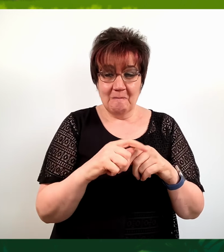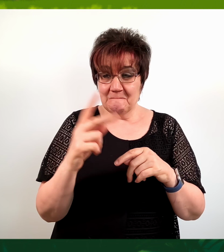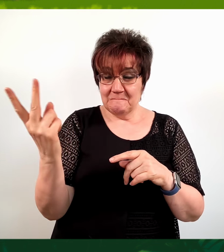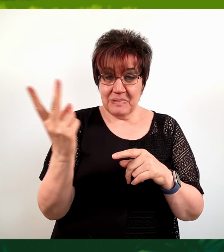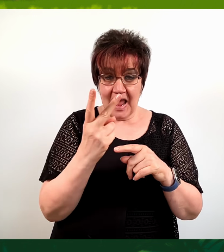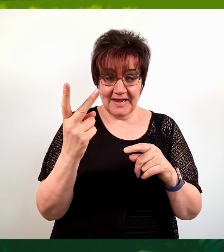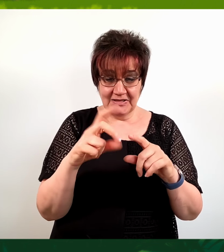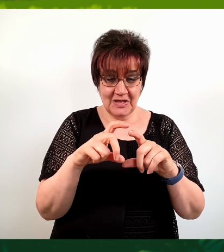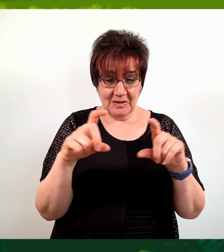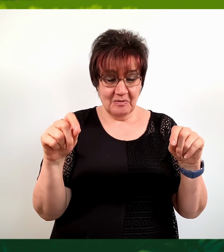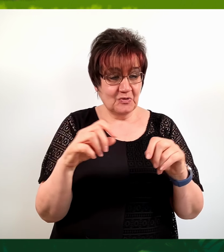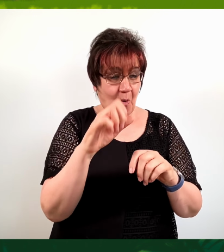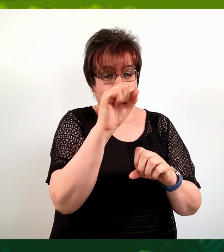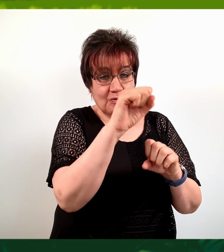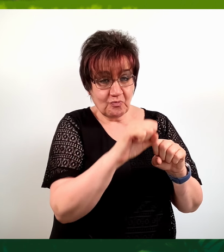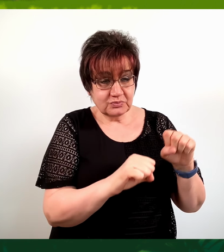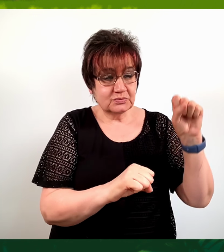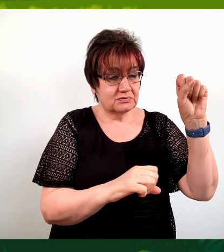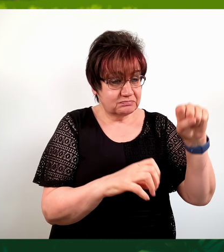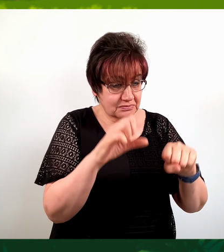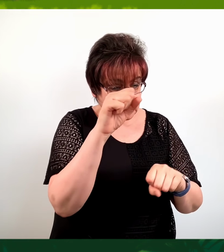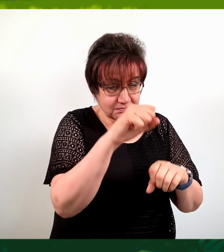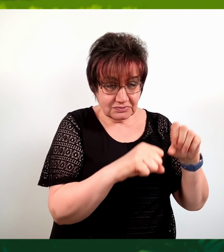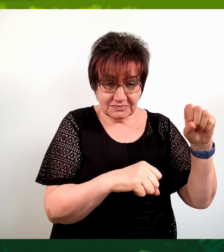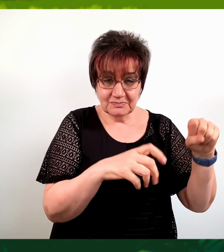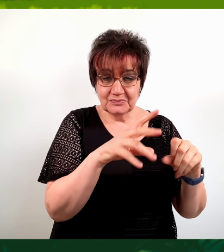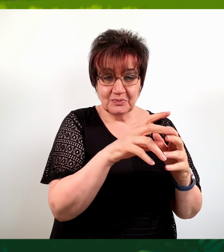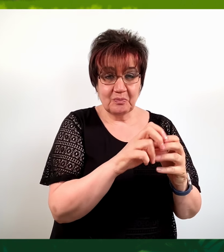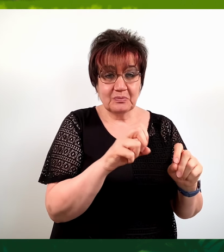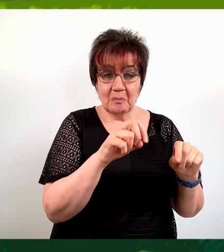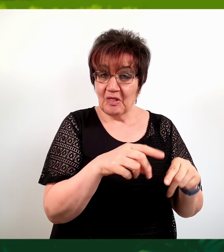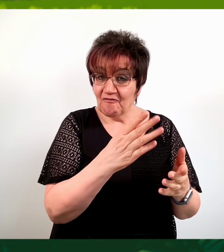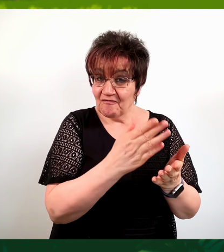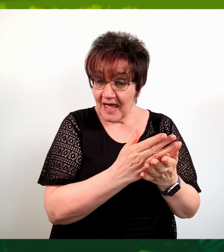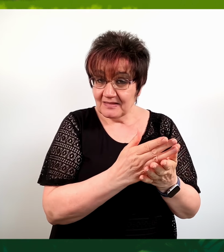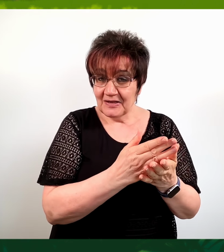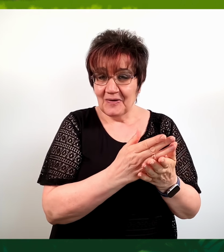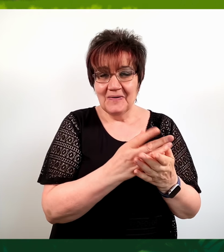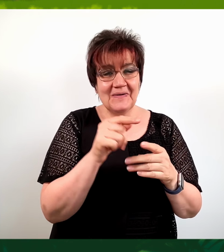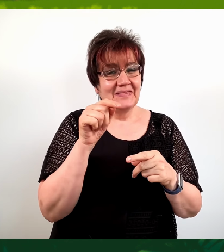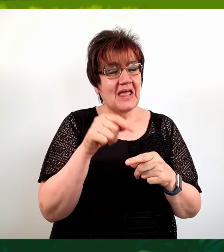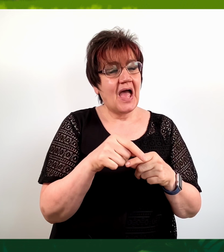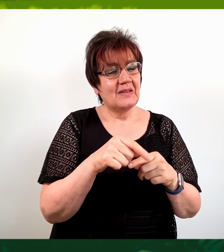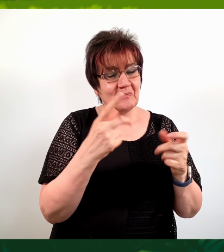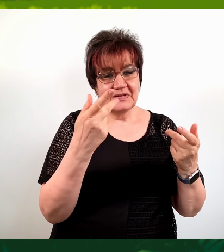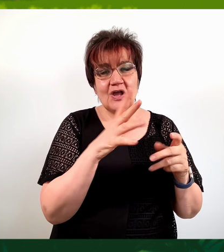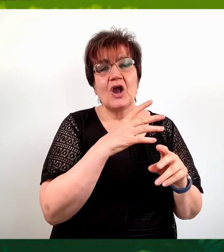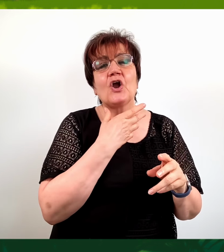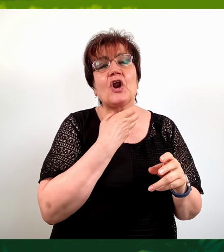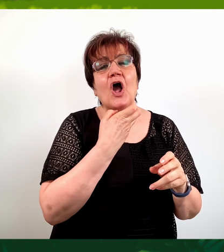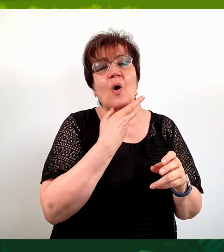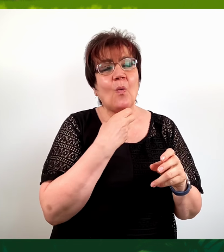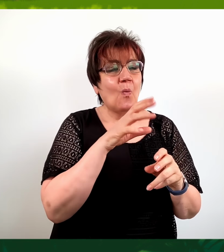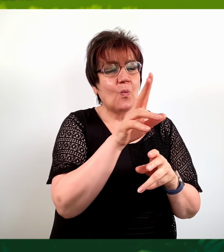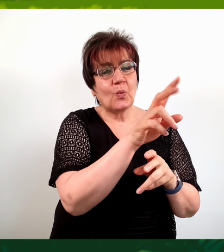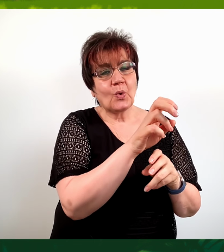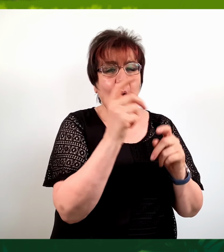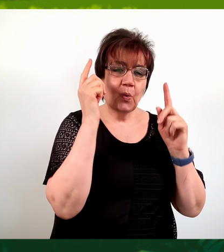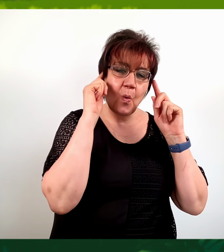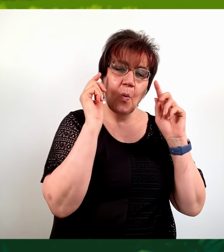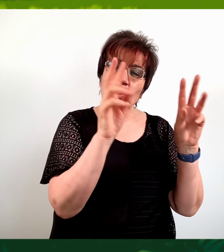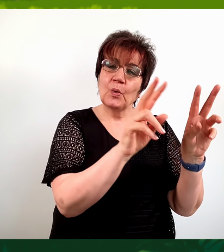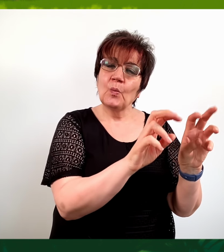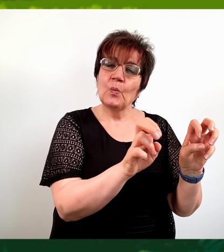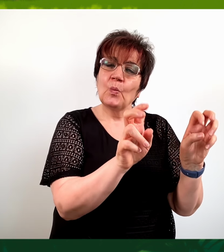Als die beiden mit dem Säubern des Fells fertig waren, fingen sie an, den Bären zu kraulen. Erst